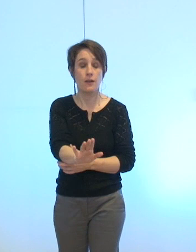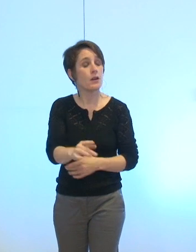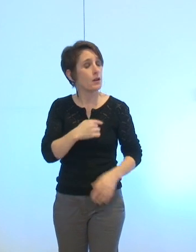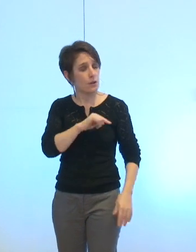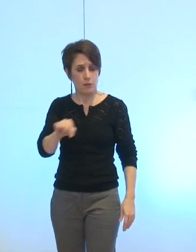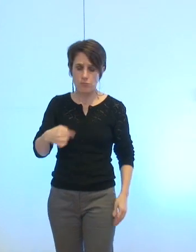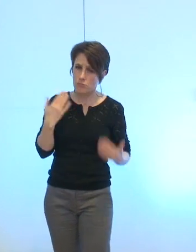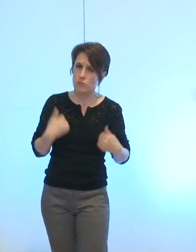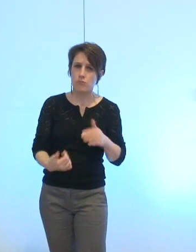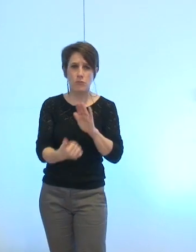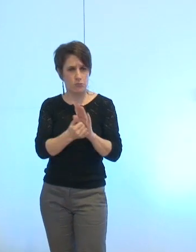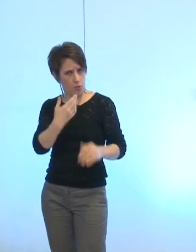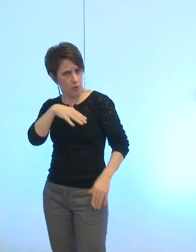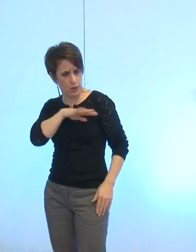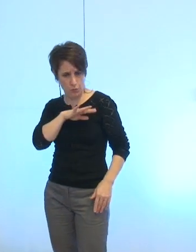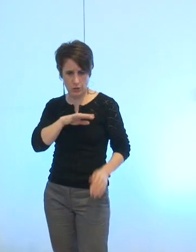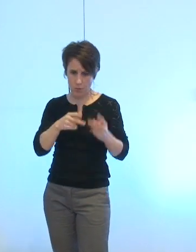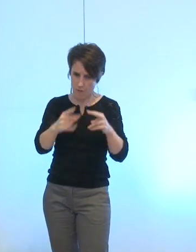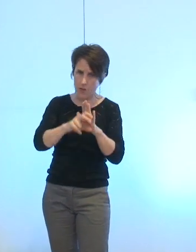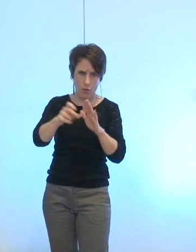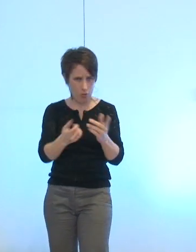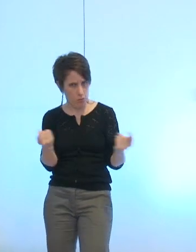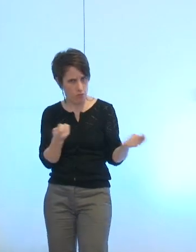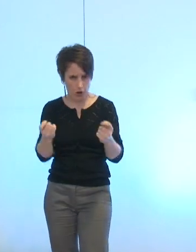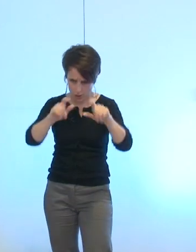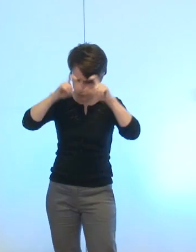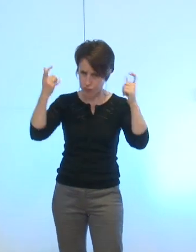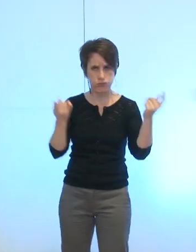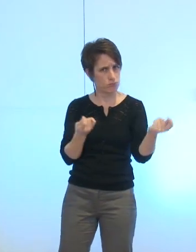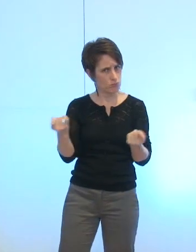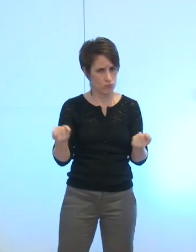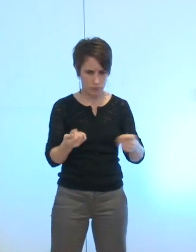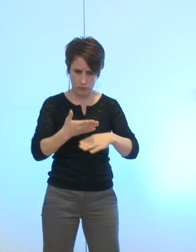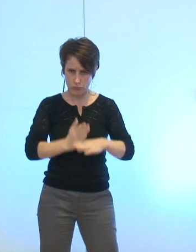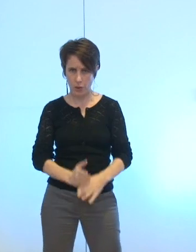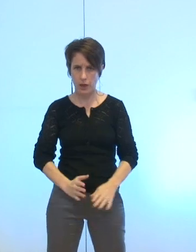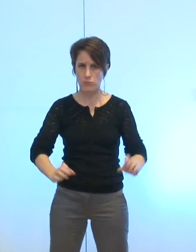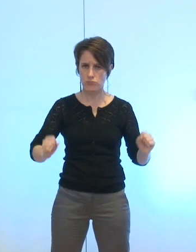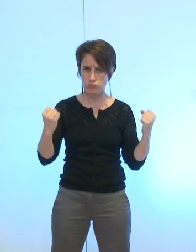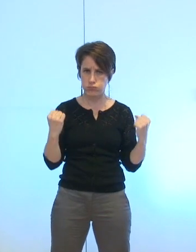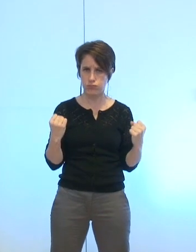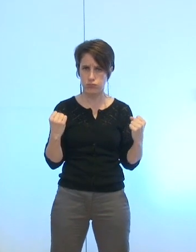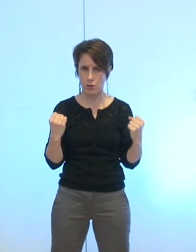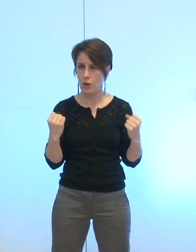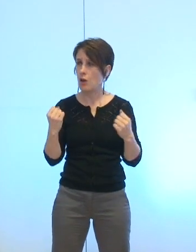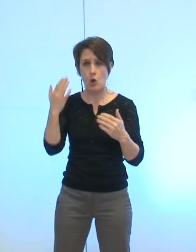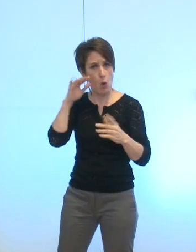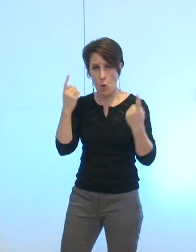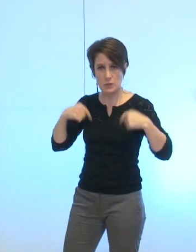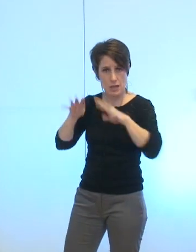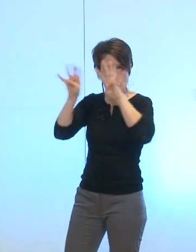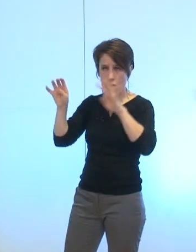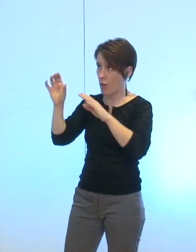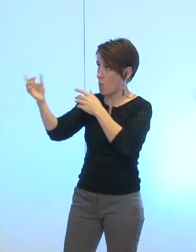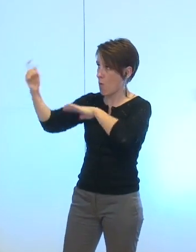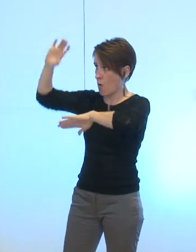responsabilité de gérer la ville de Grenoble nous nous préparons donc au cadre budgétaire que le gouvernement a